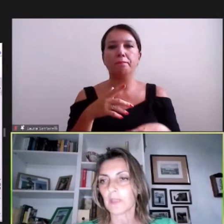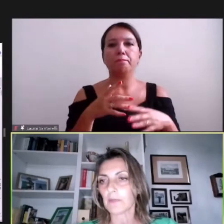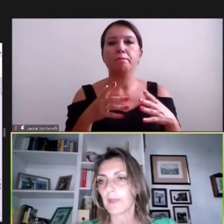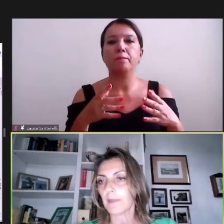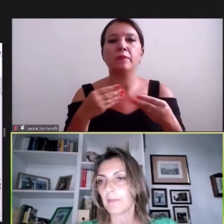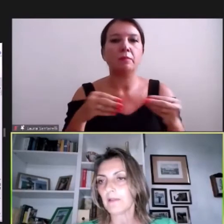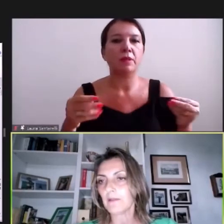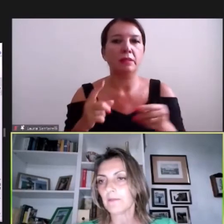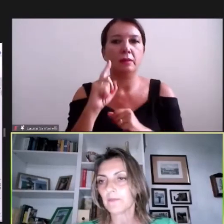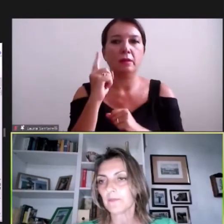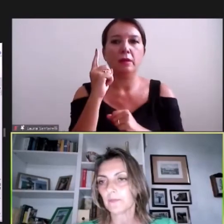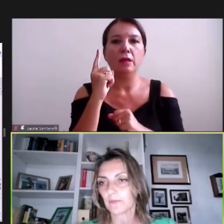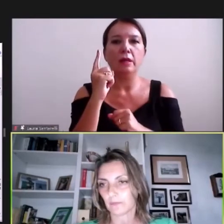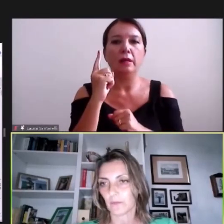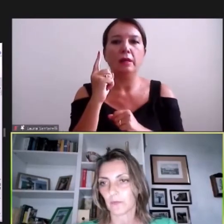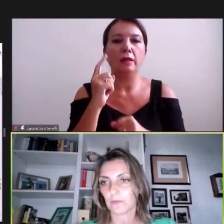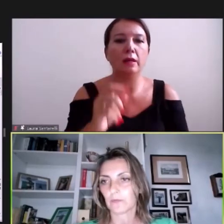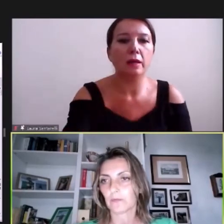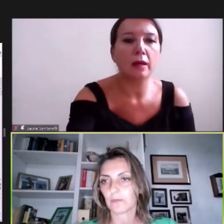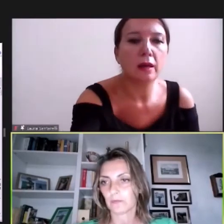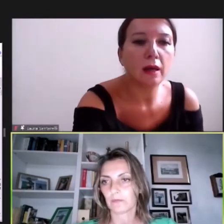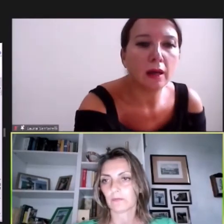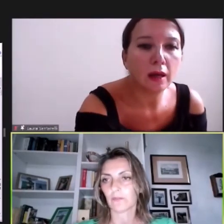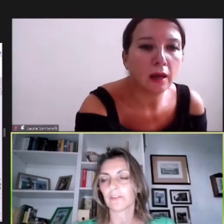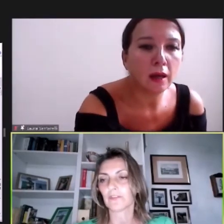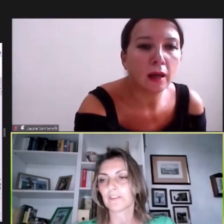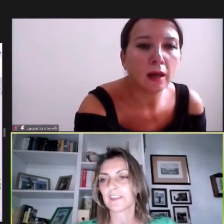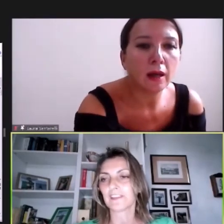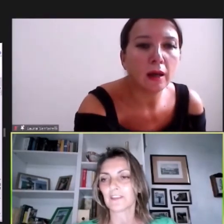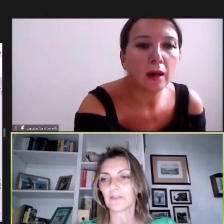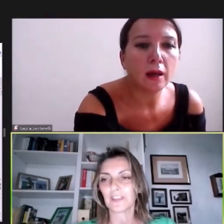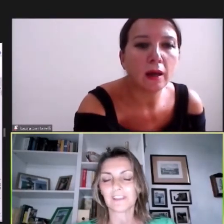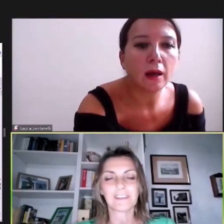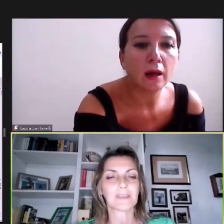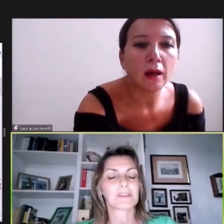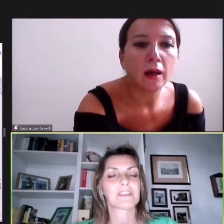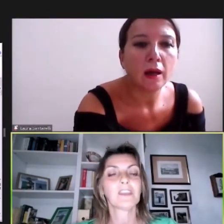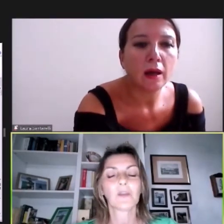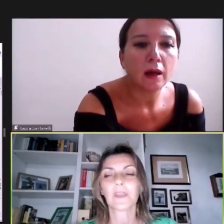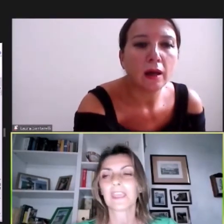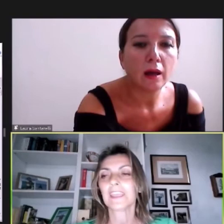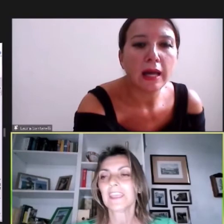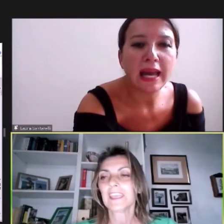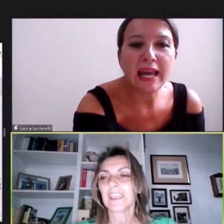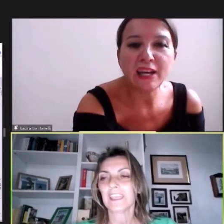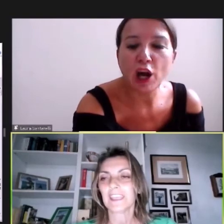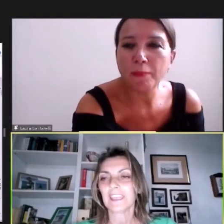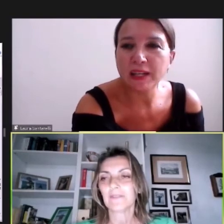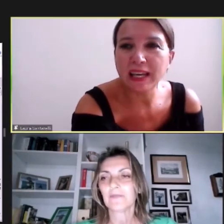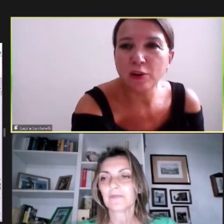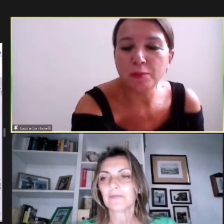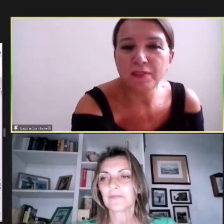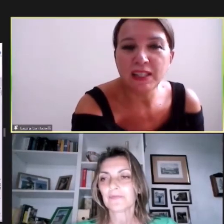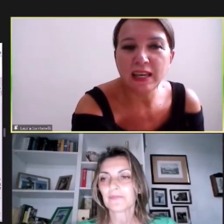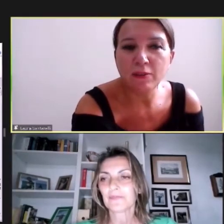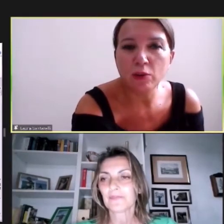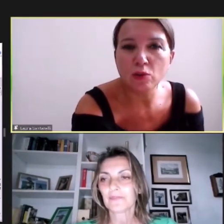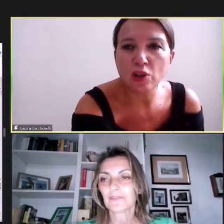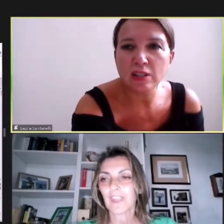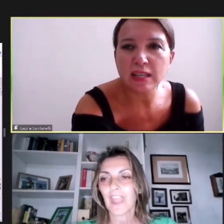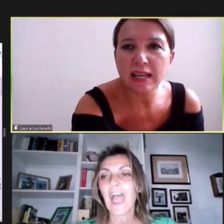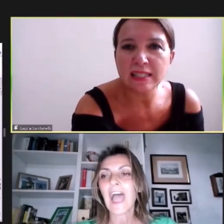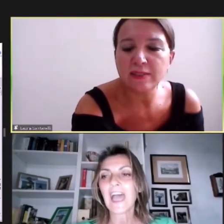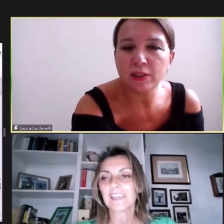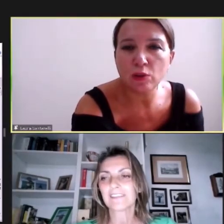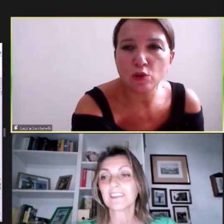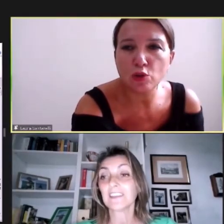C'è qualche problema? No. Ho visto che si era interrotta l'interprete, ok. No, perché non mi vedevo, non